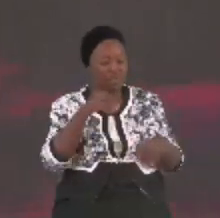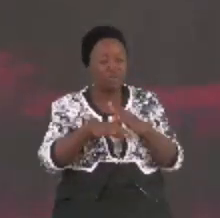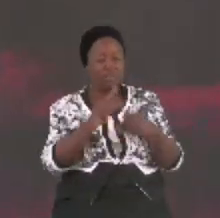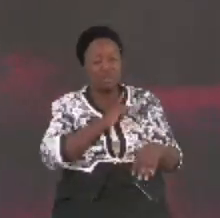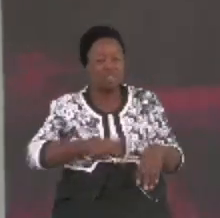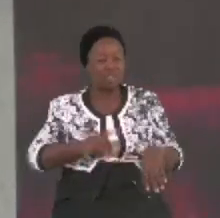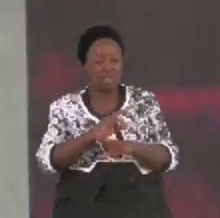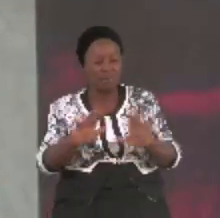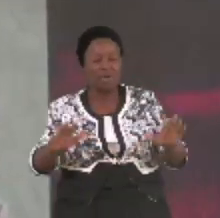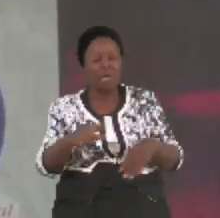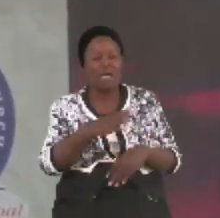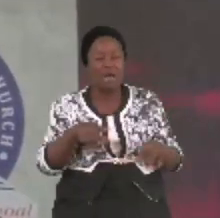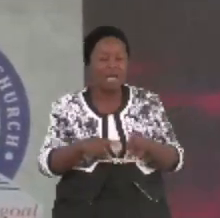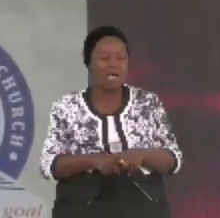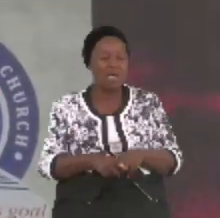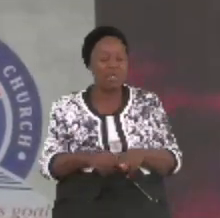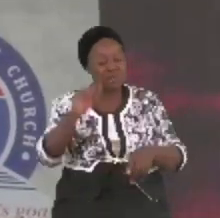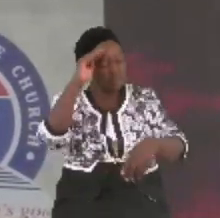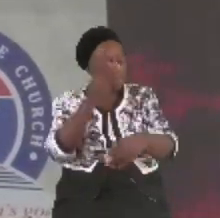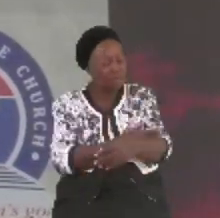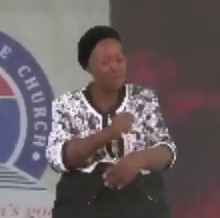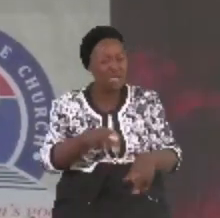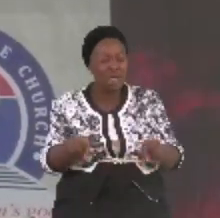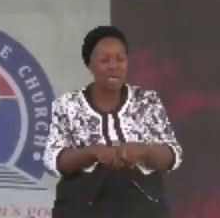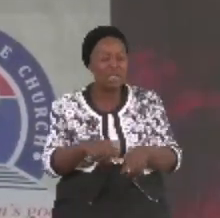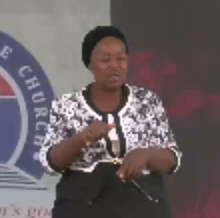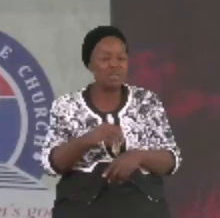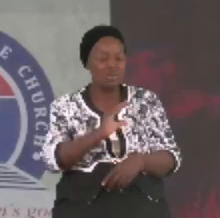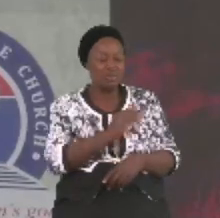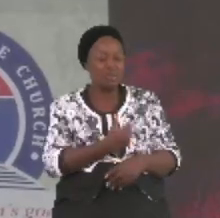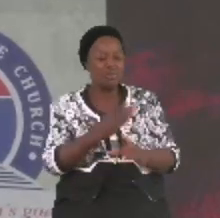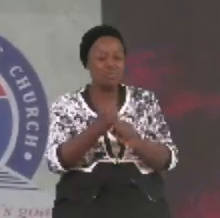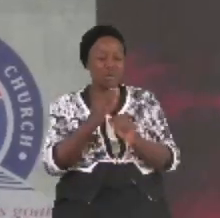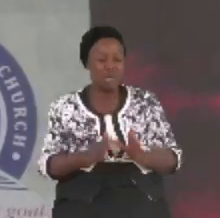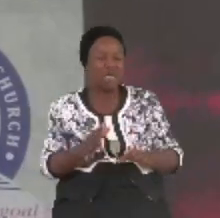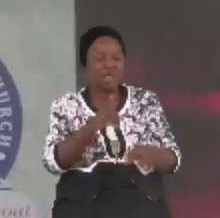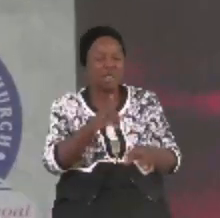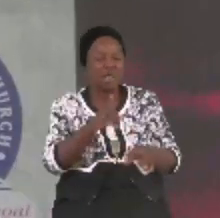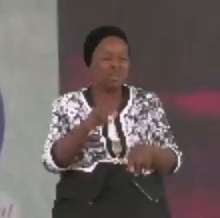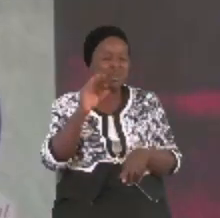royaume, comme fils, comme gagneur d'âme, comme ministre,